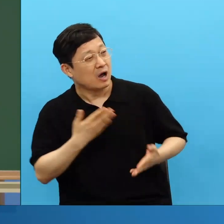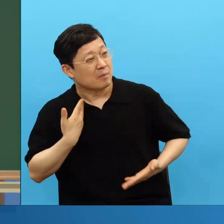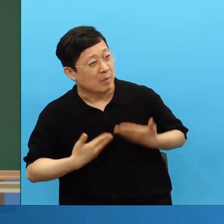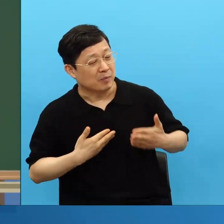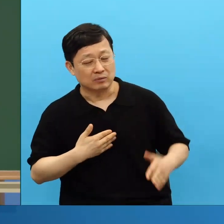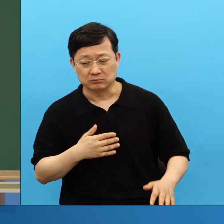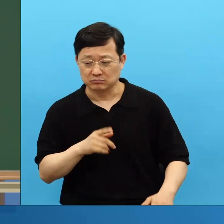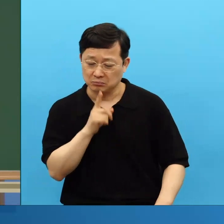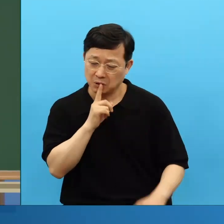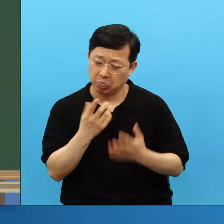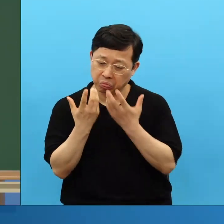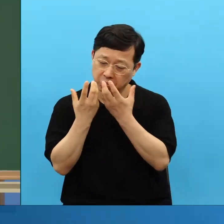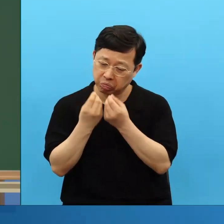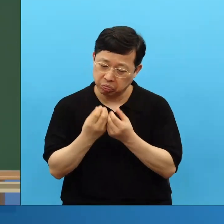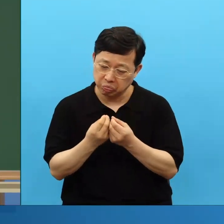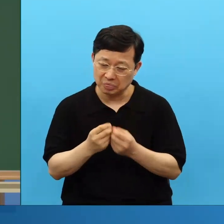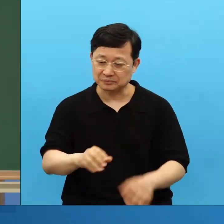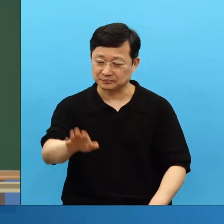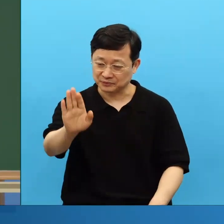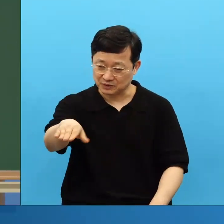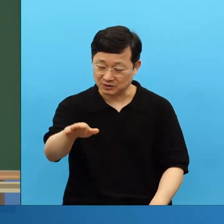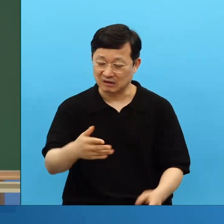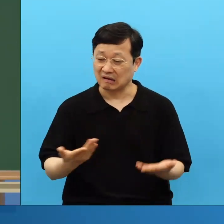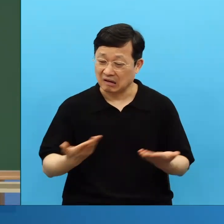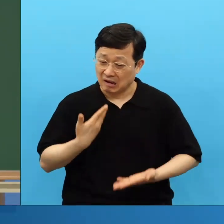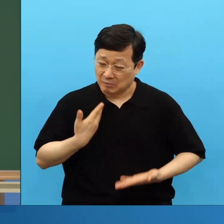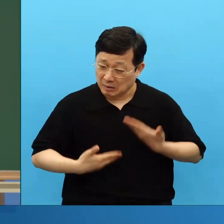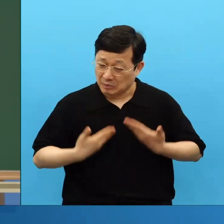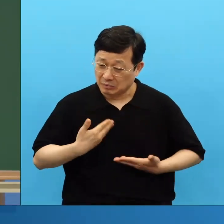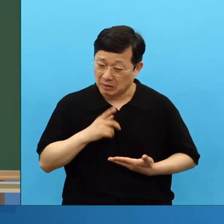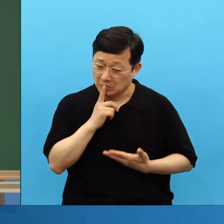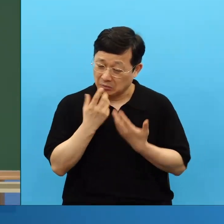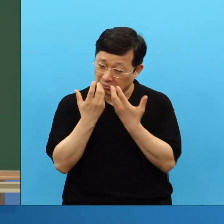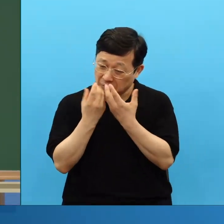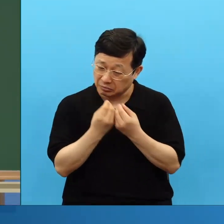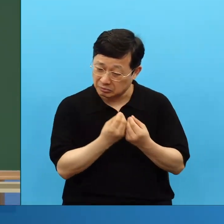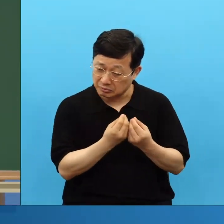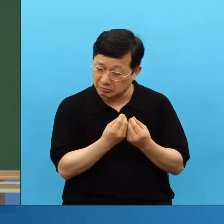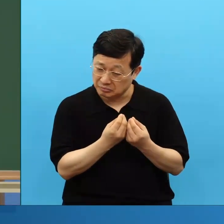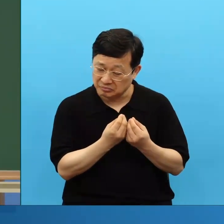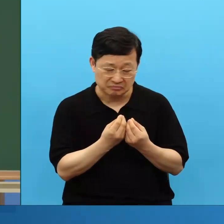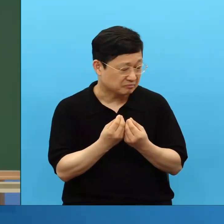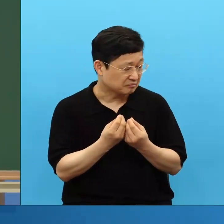그래. 네가 일을 많이 해가 될 때가 하고 말았는데 어제 찾아와서